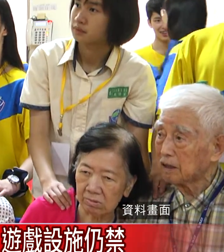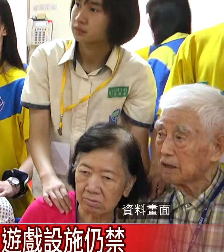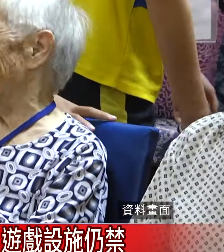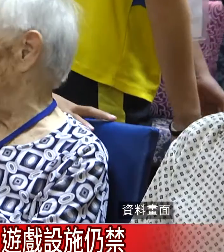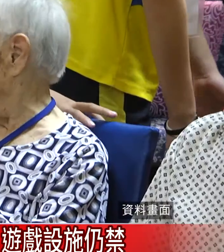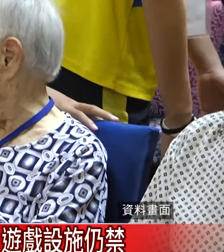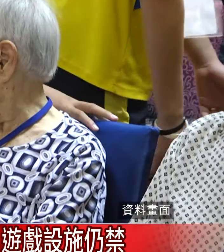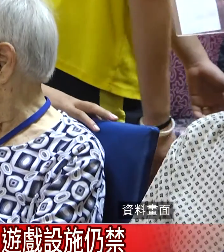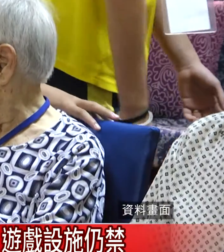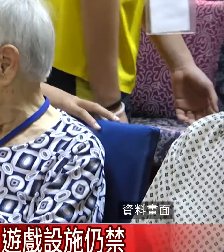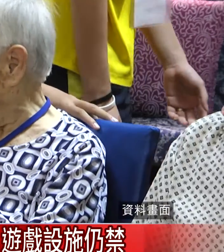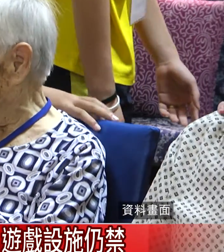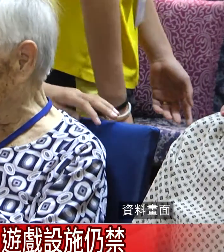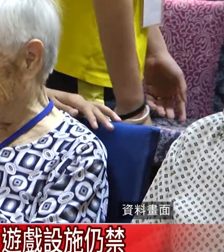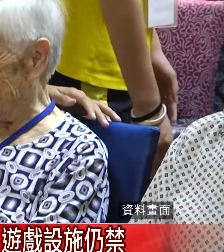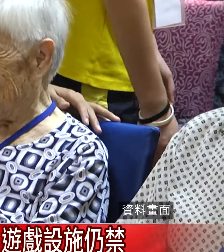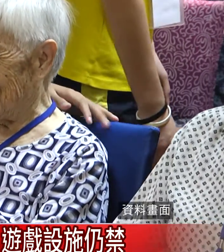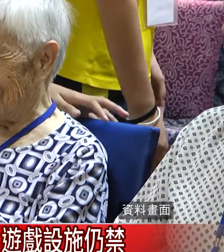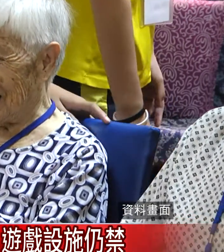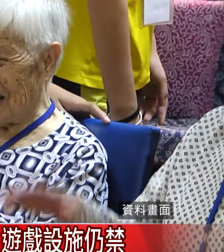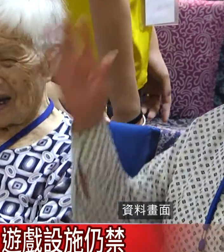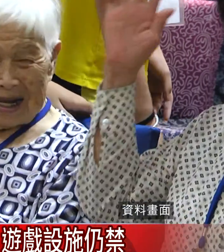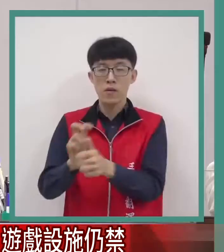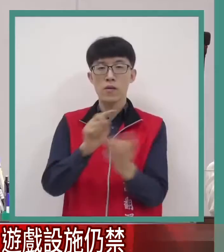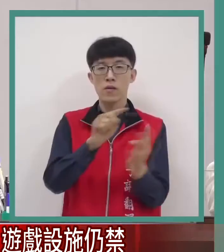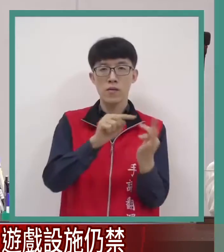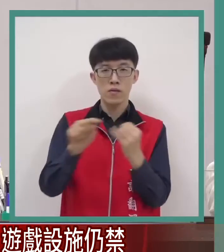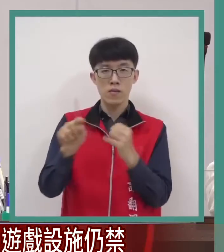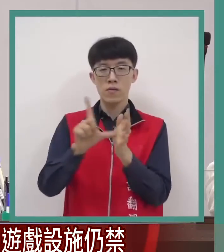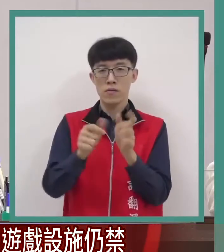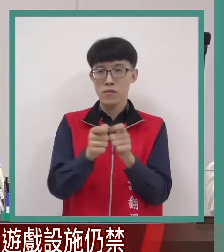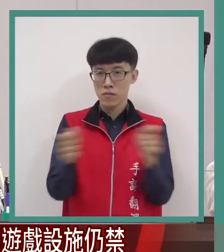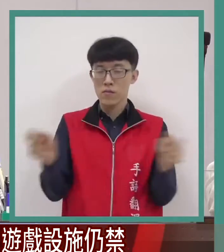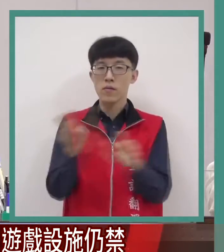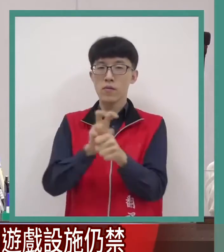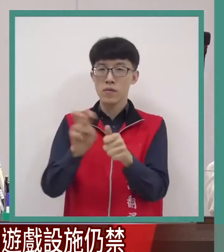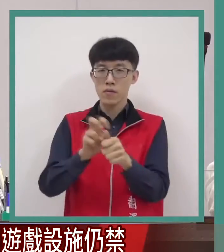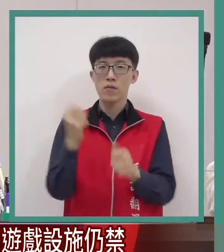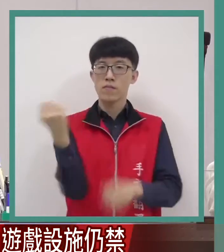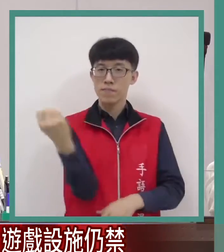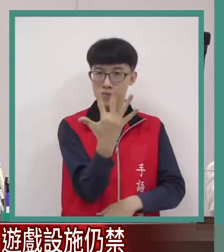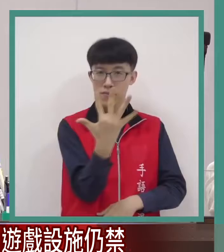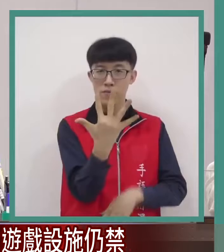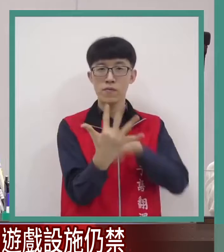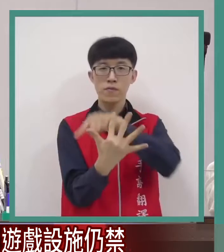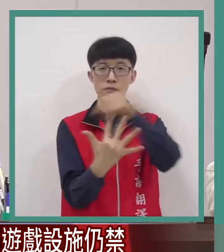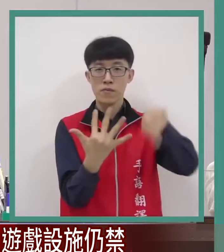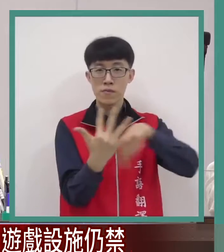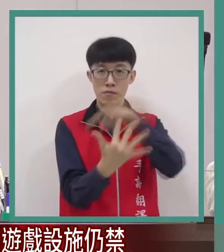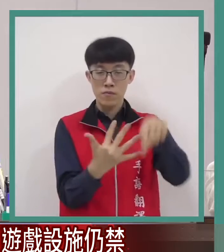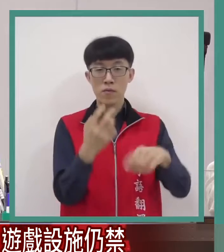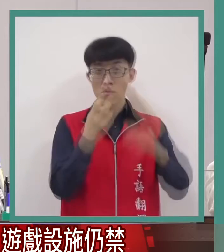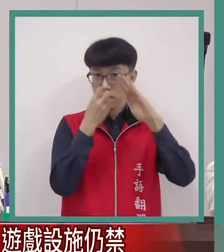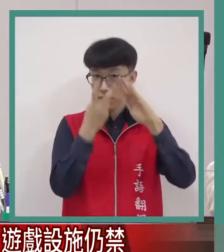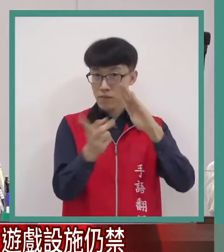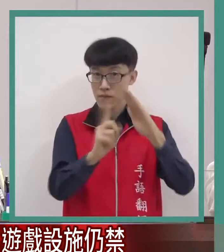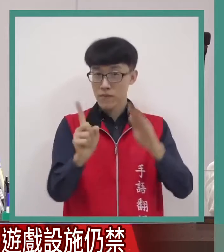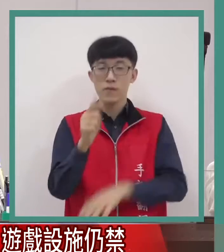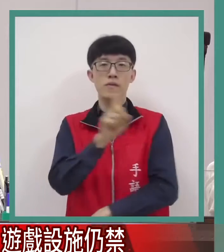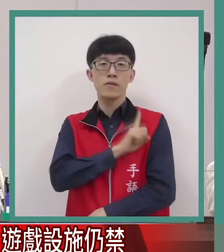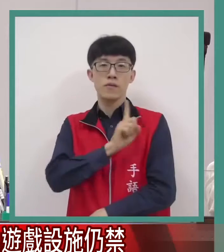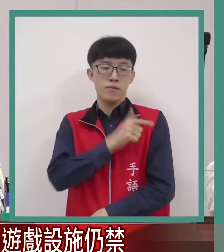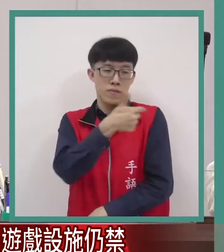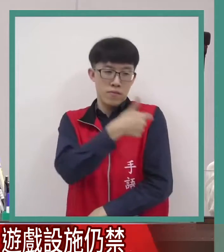缓坡开放严格管制的原则执行。 接种完两剂疫苗达十四天以